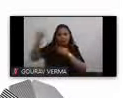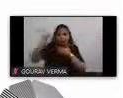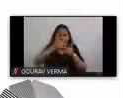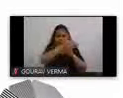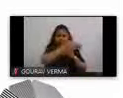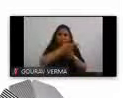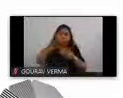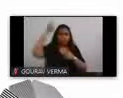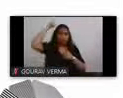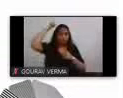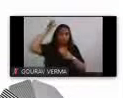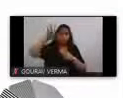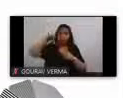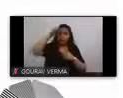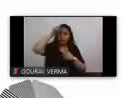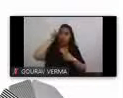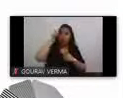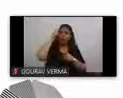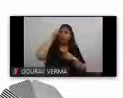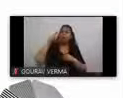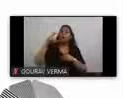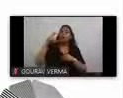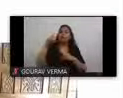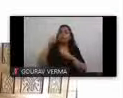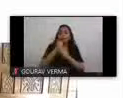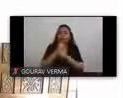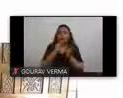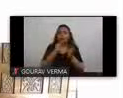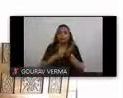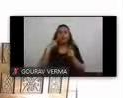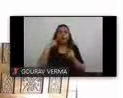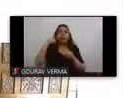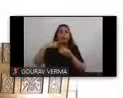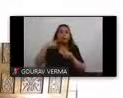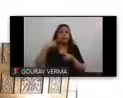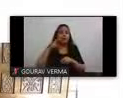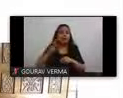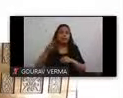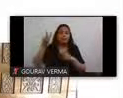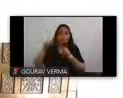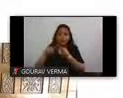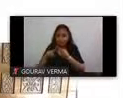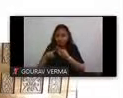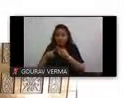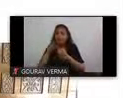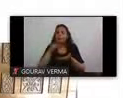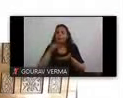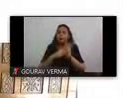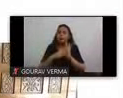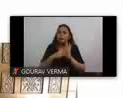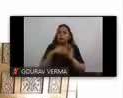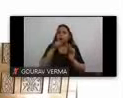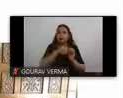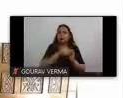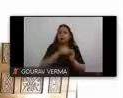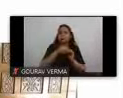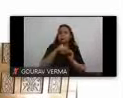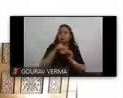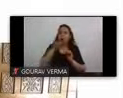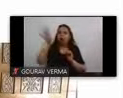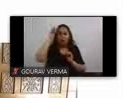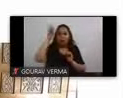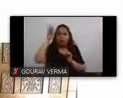है तो वी कैन यूज दिस. बट अदर देन दैट, इनफॉर्मल असेसमेंट एक्विटी इज मोर डिजायरेबल फॉर चिल्ड्रन विद